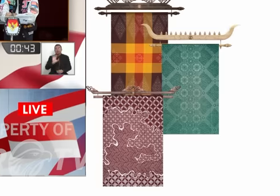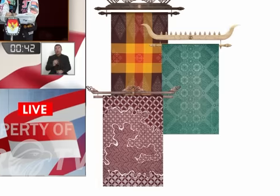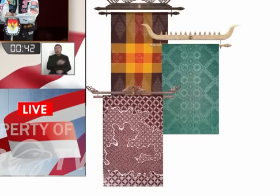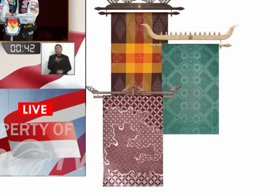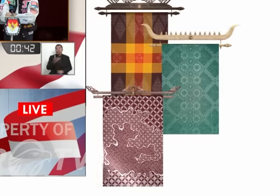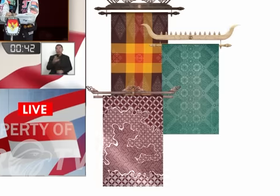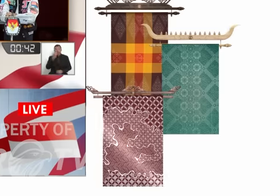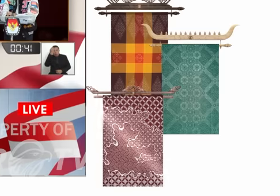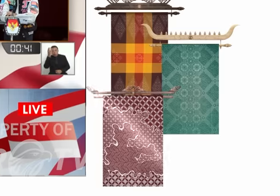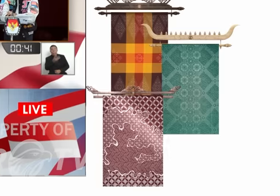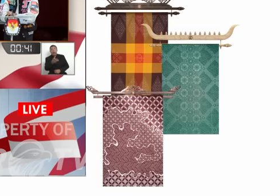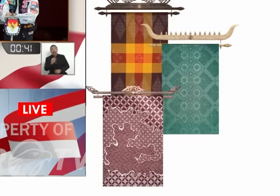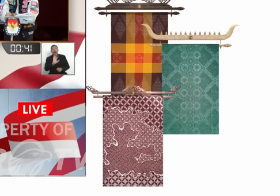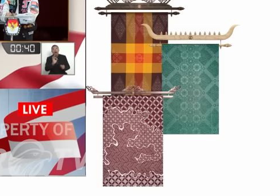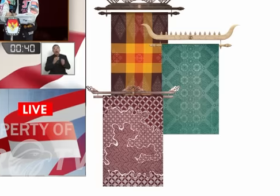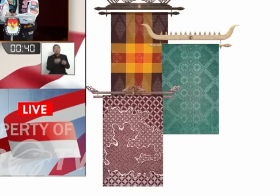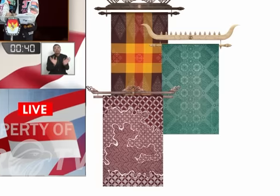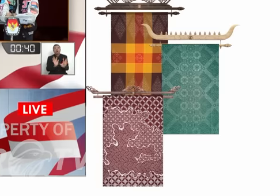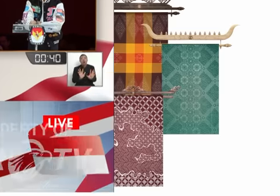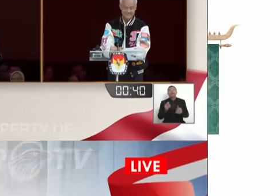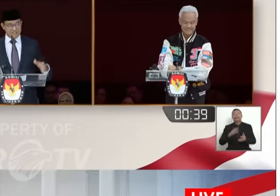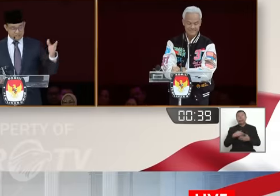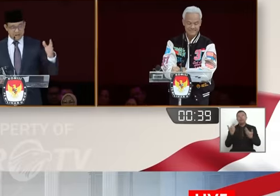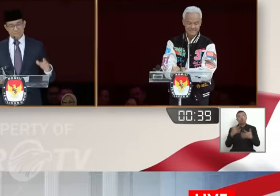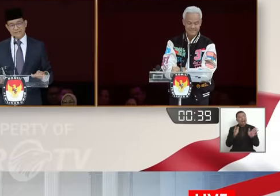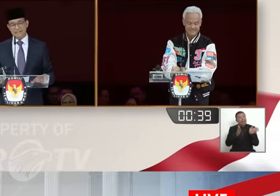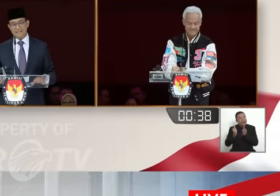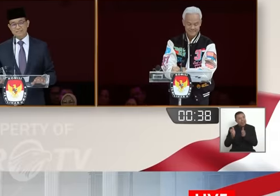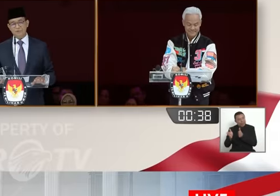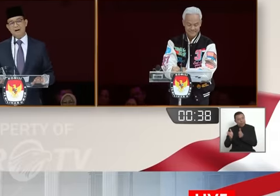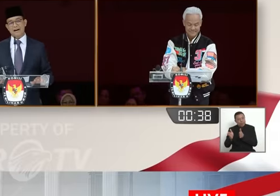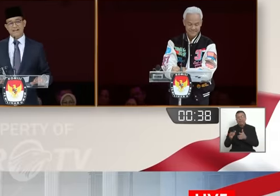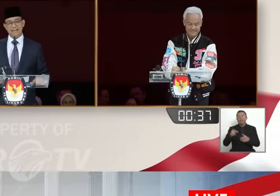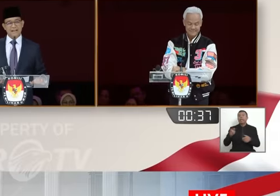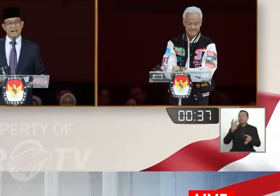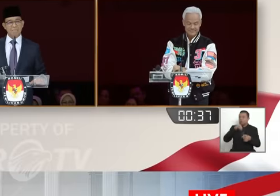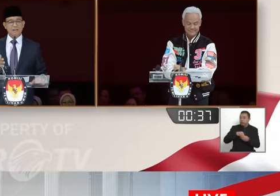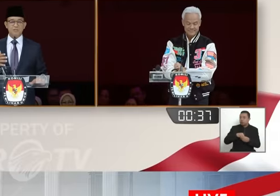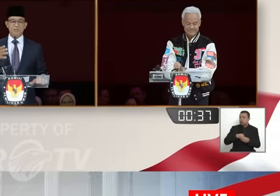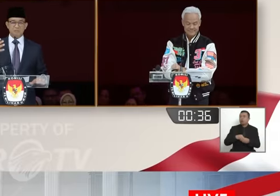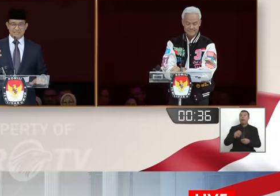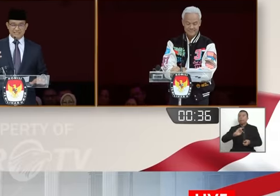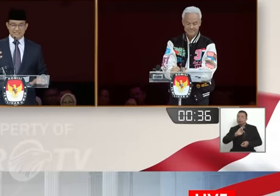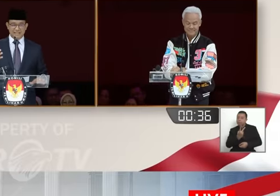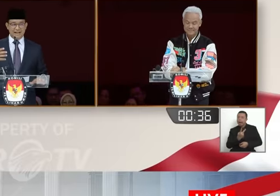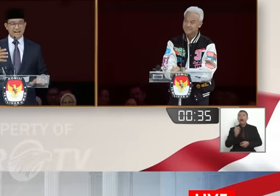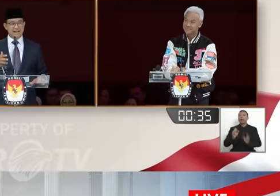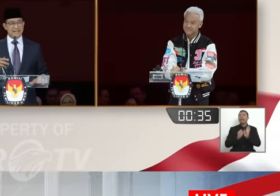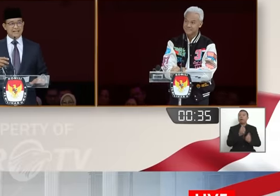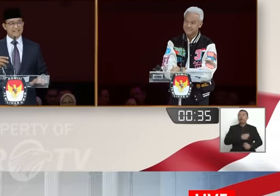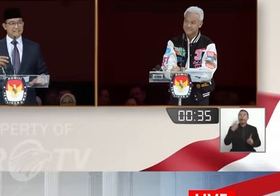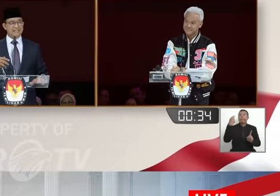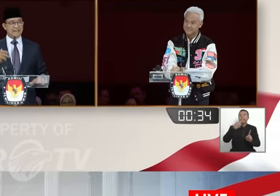akan Tanya balik Kenapa paslon lain takut kalau Pemilu jujur dan adil kan pemilu jujur dan adil itu